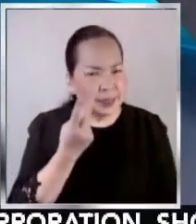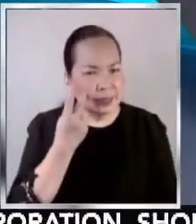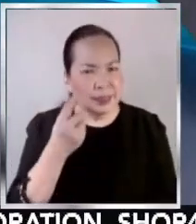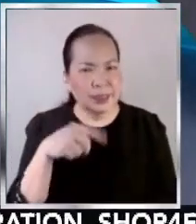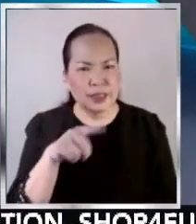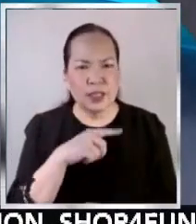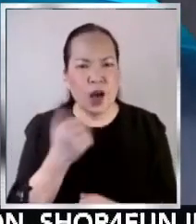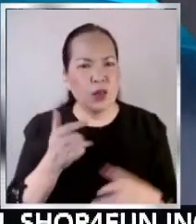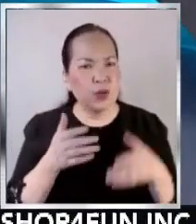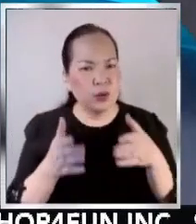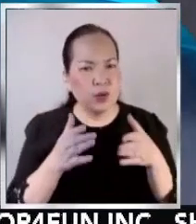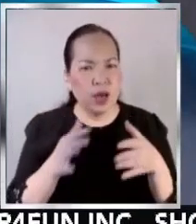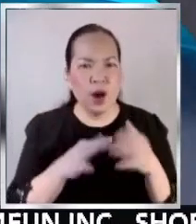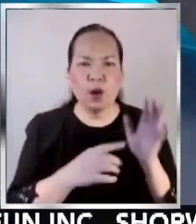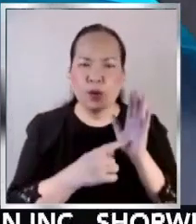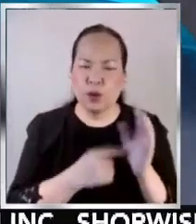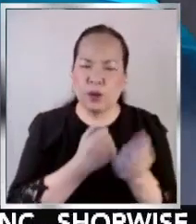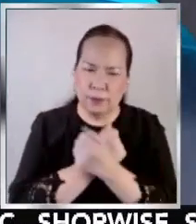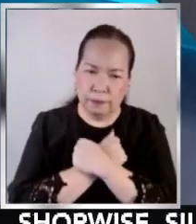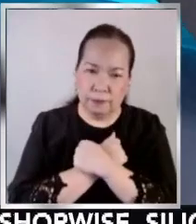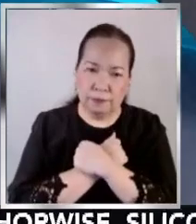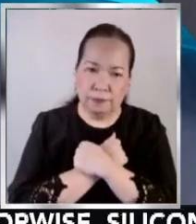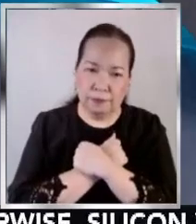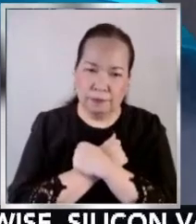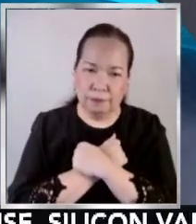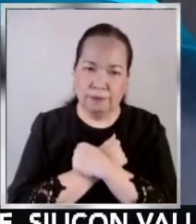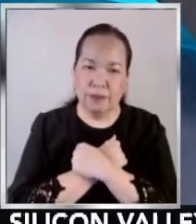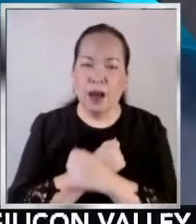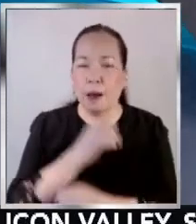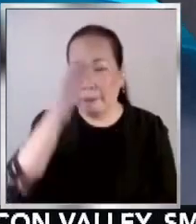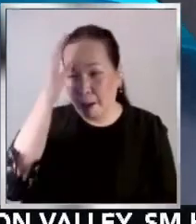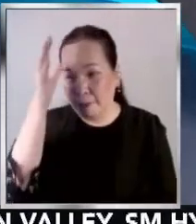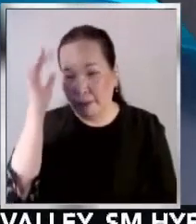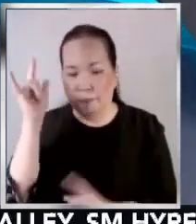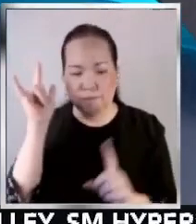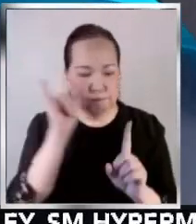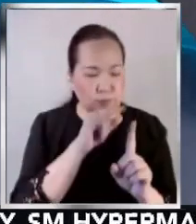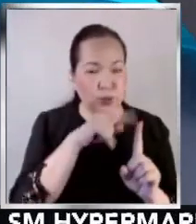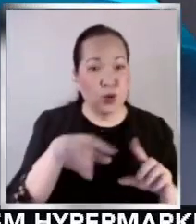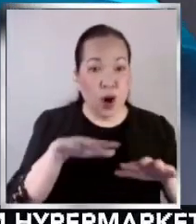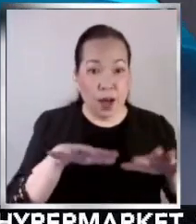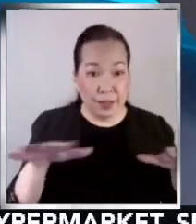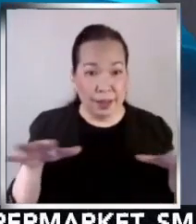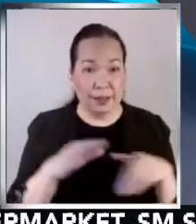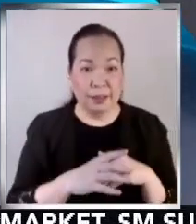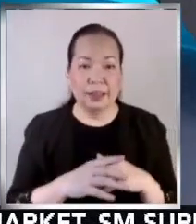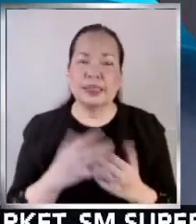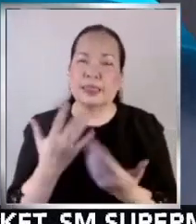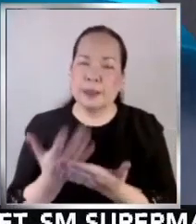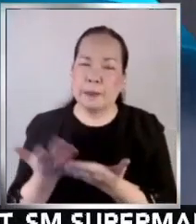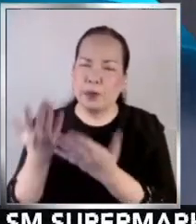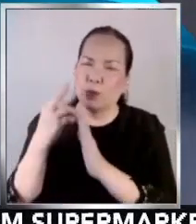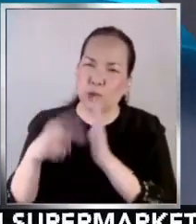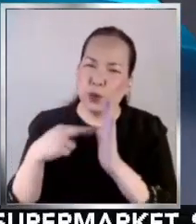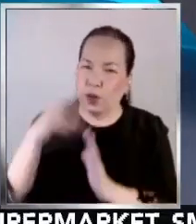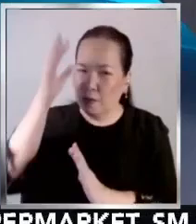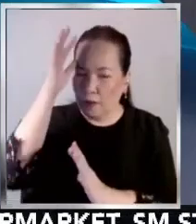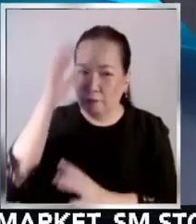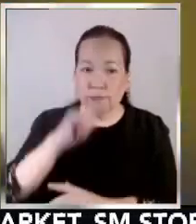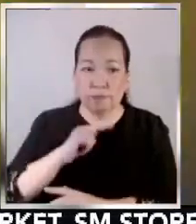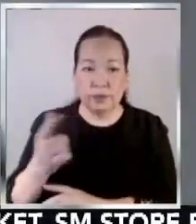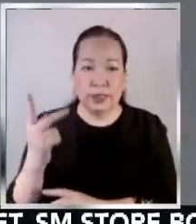ng pagpapakita ng pagmamahal ng ama sa kanilang mga anak. Ito ang ilang ulirang ama sa pagtutok ni Katrina